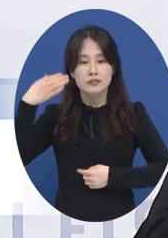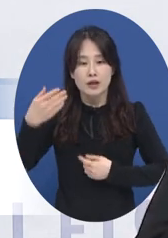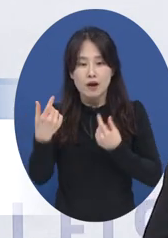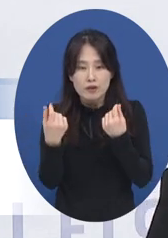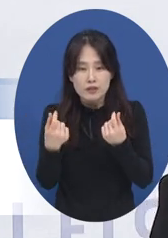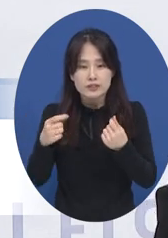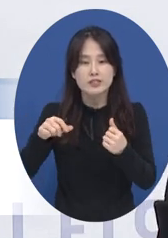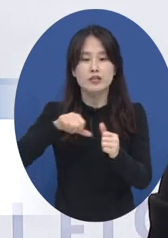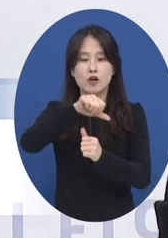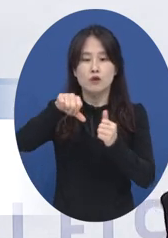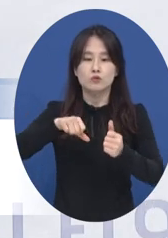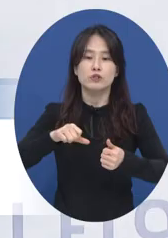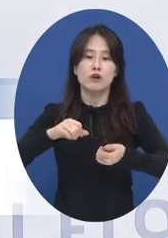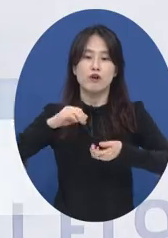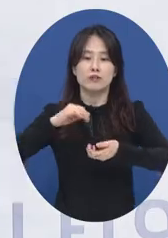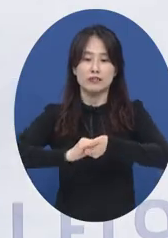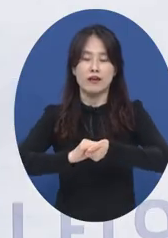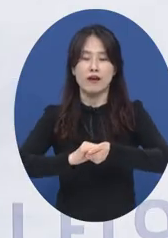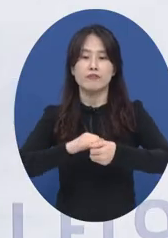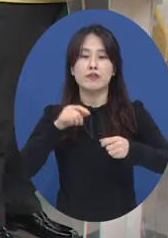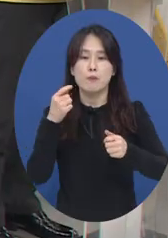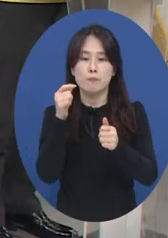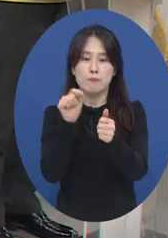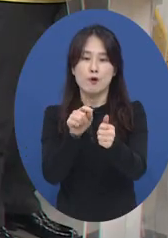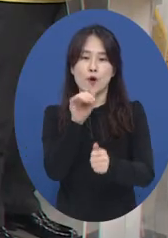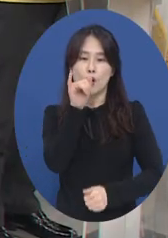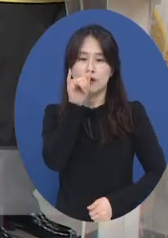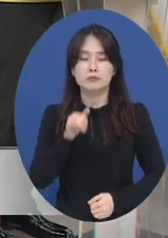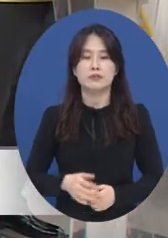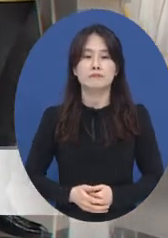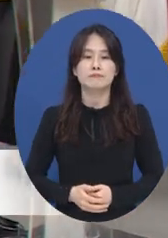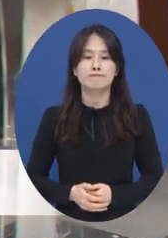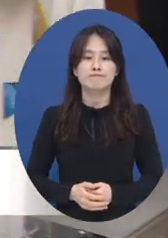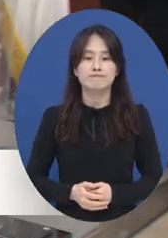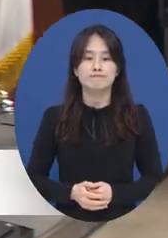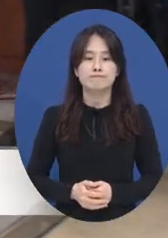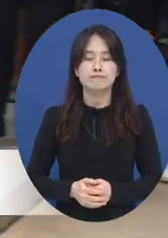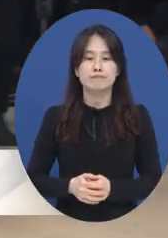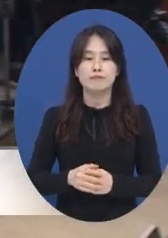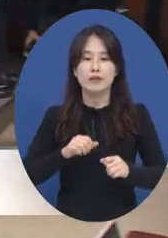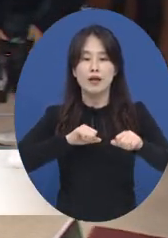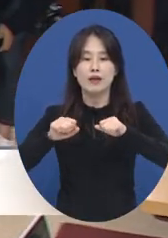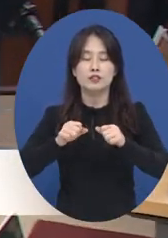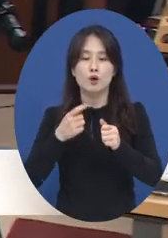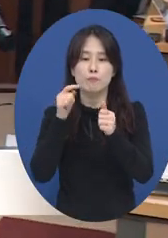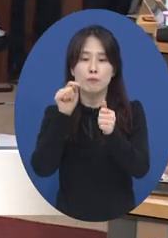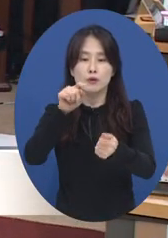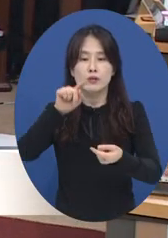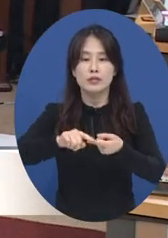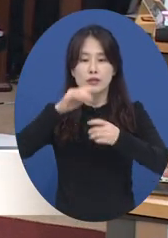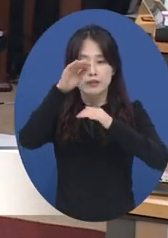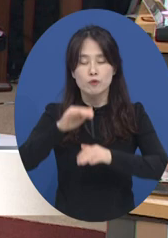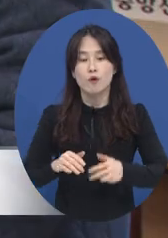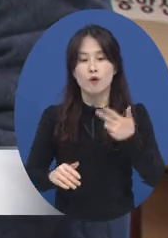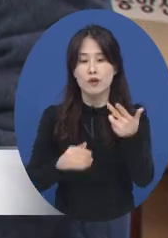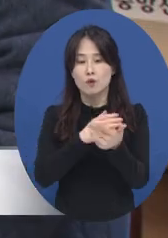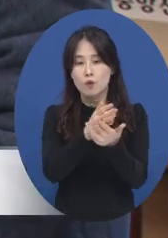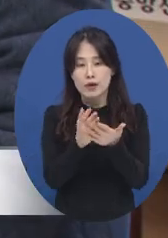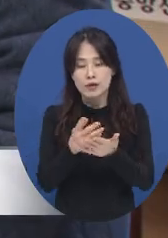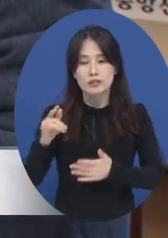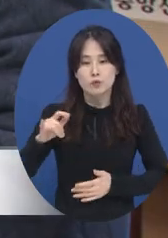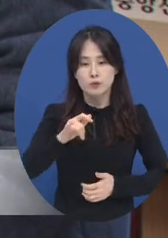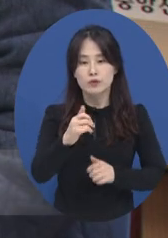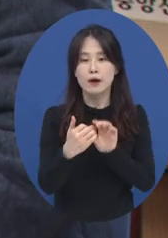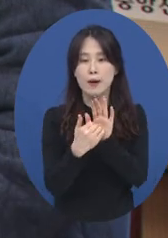영업 제한 행정명령을 바랍니다. 경기도가 내린 행정명령의 내용은 7가지 코로나19